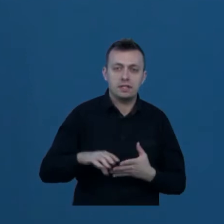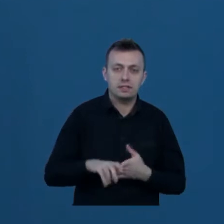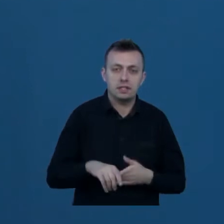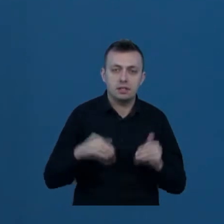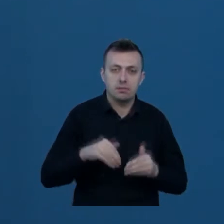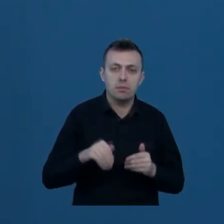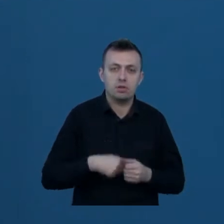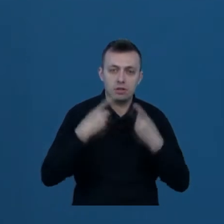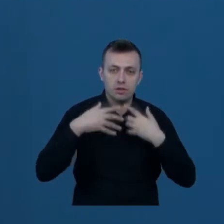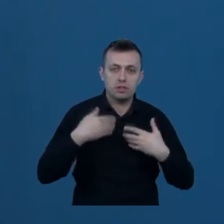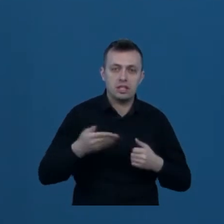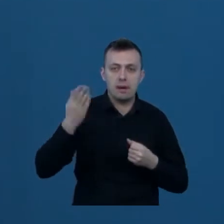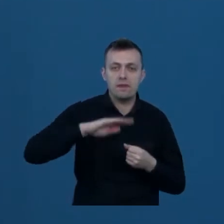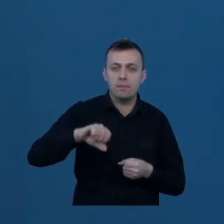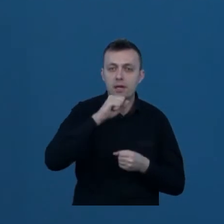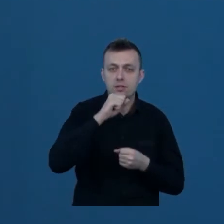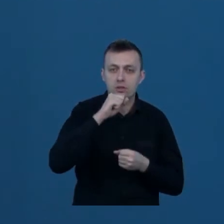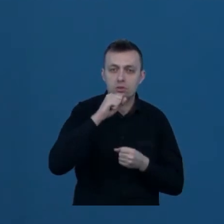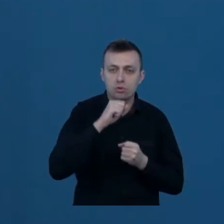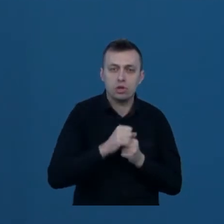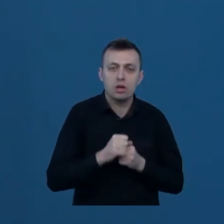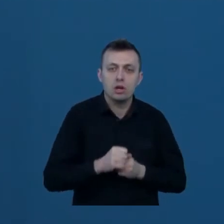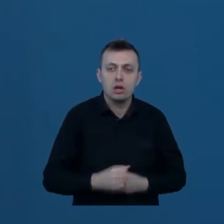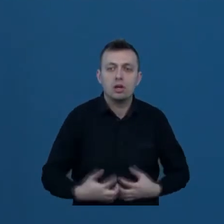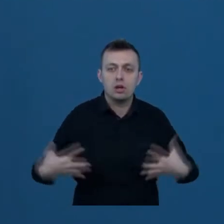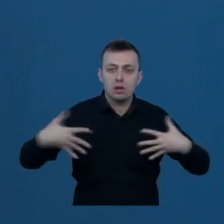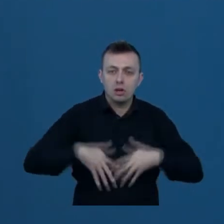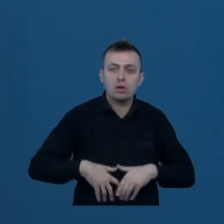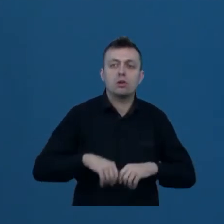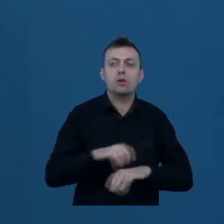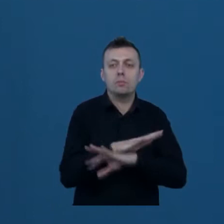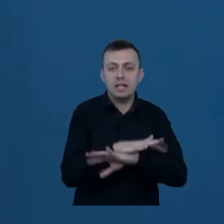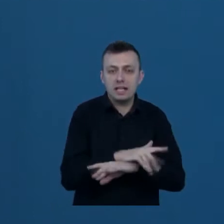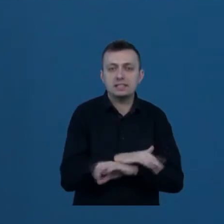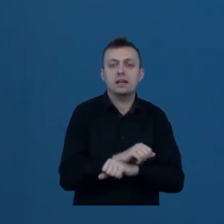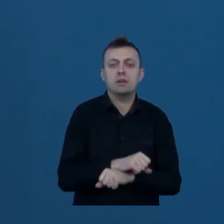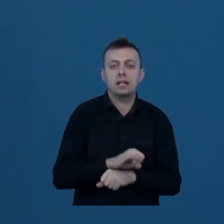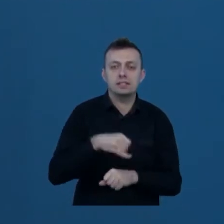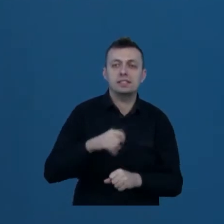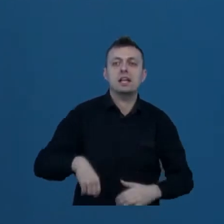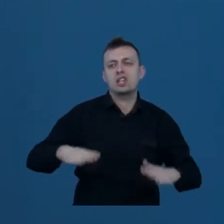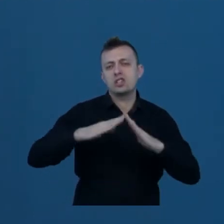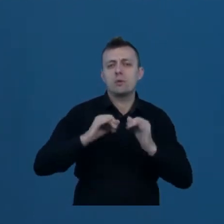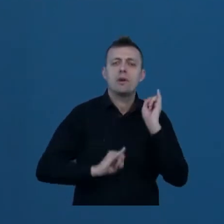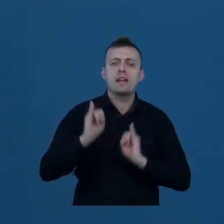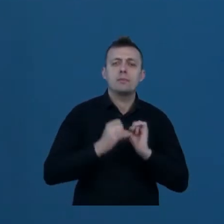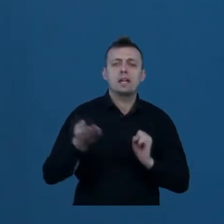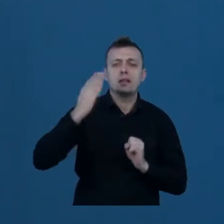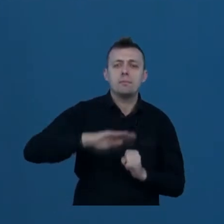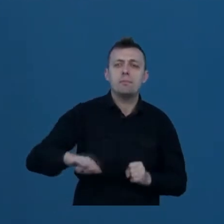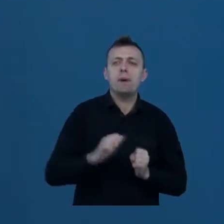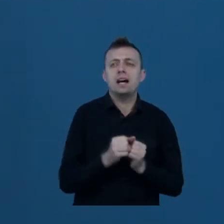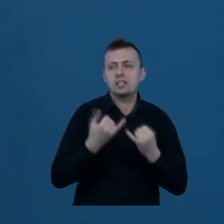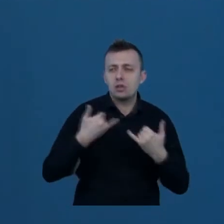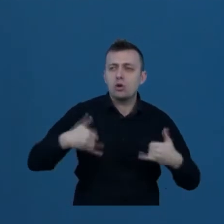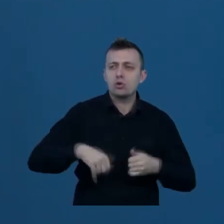Wielkimi krokami zbliża się Sylwester. Możliwości zabawy mamy wiele. Kluby, restauracje, domówki. Sylwestrową noc można spędzić na